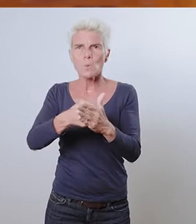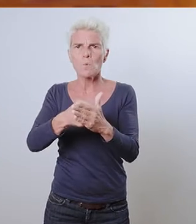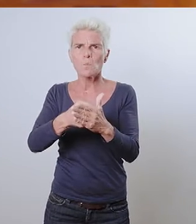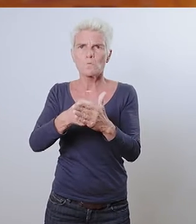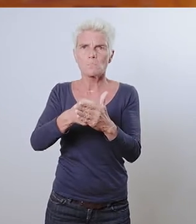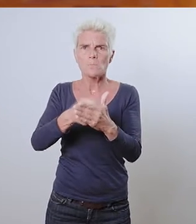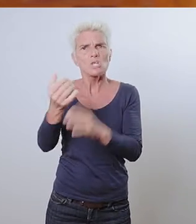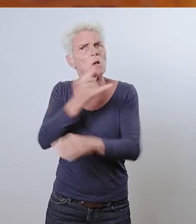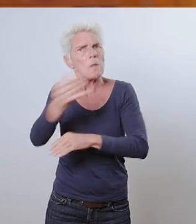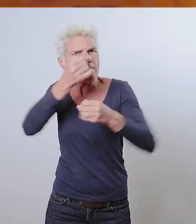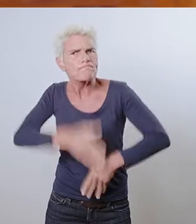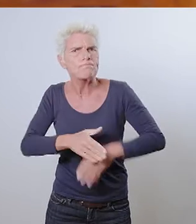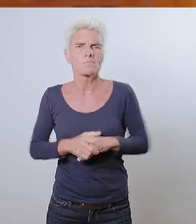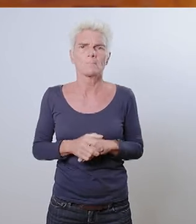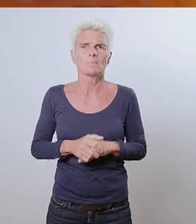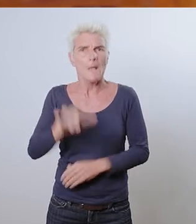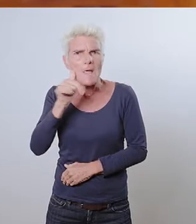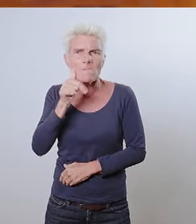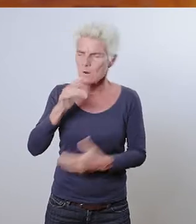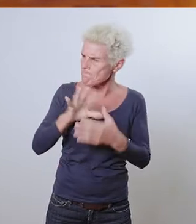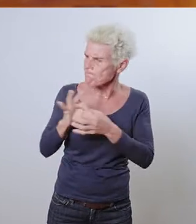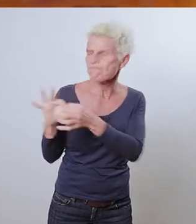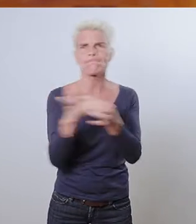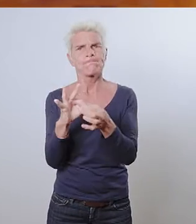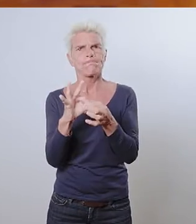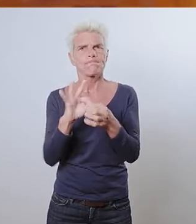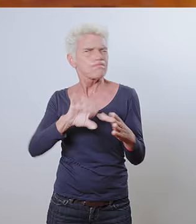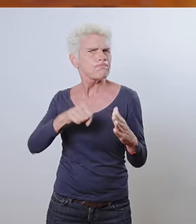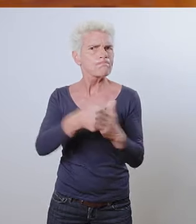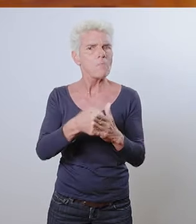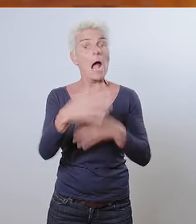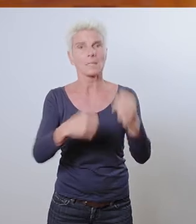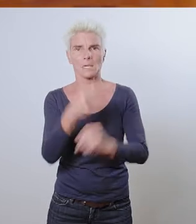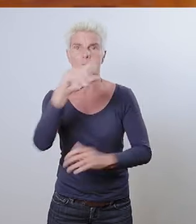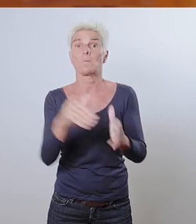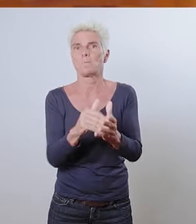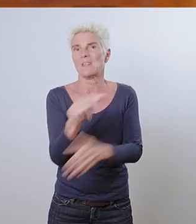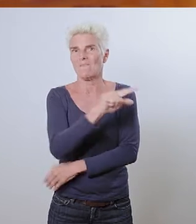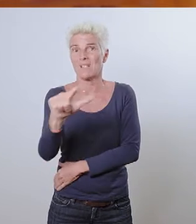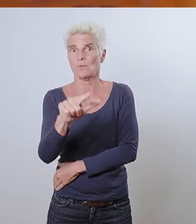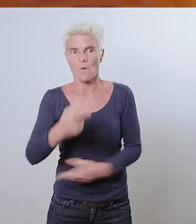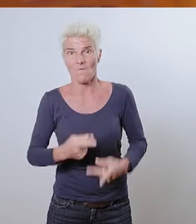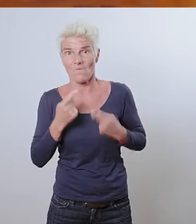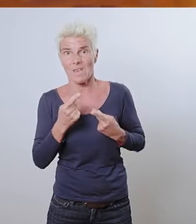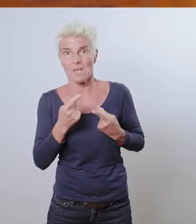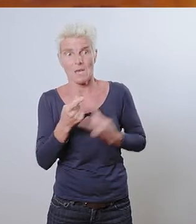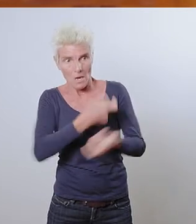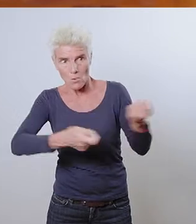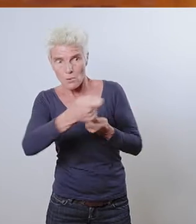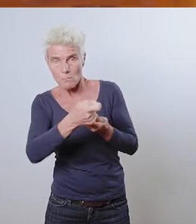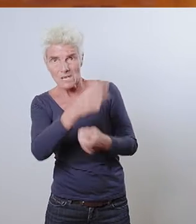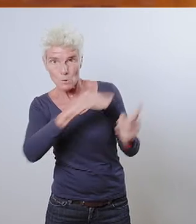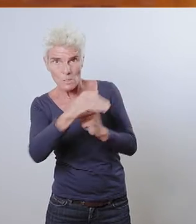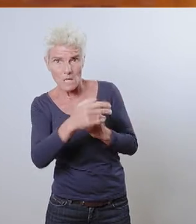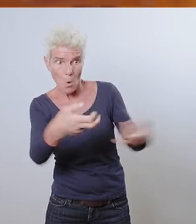sans faille c'est pas nous efforts conjugués que nous retrouverons à 2022 une vie économique et